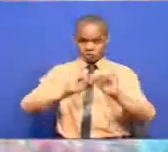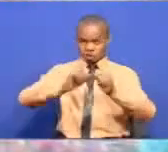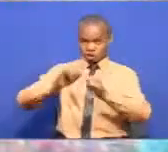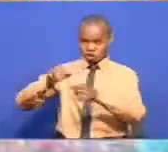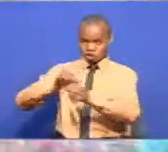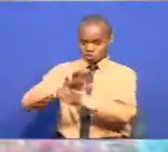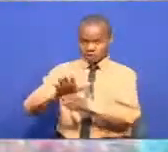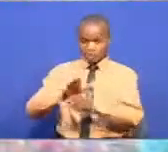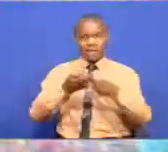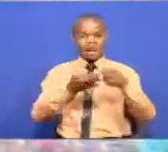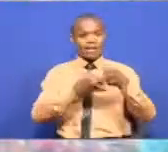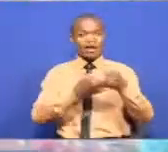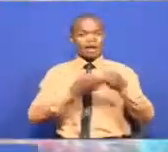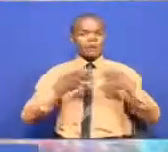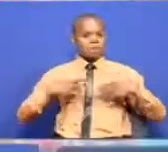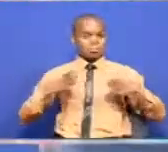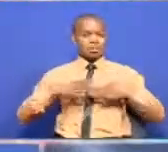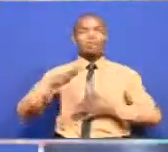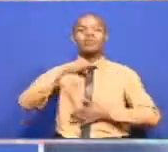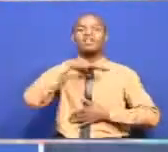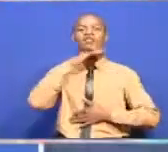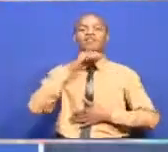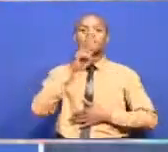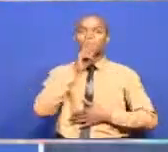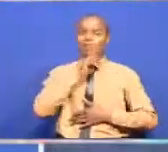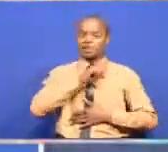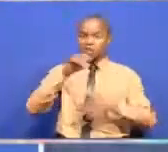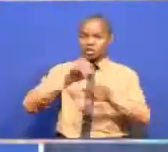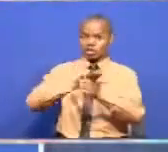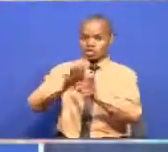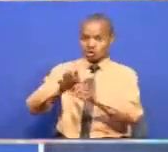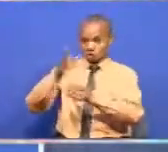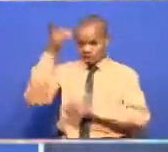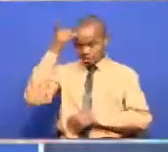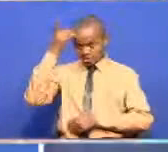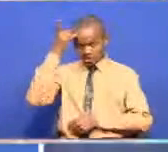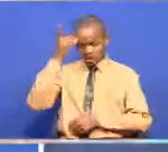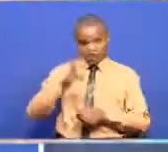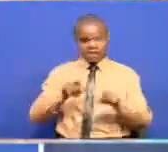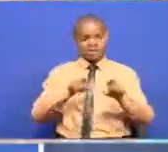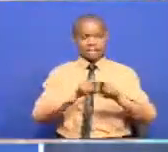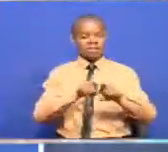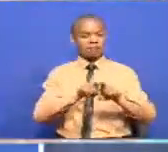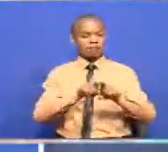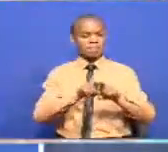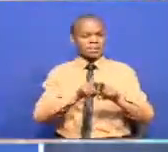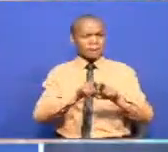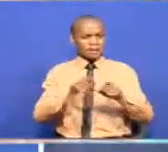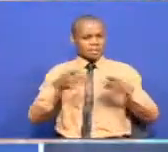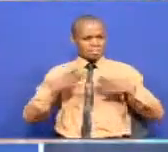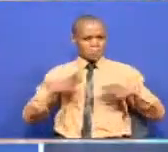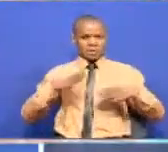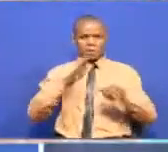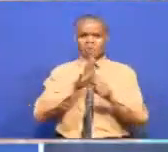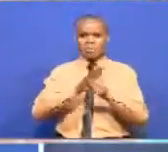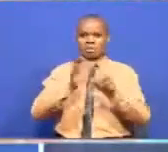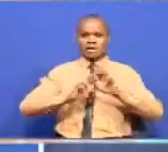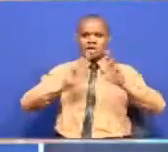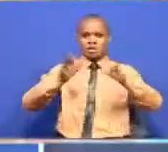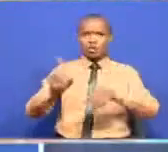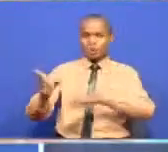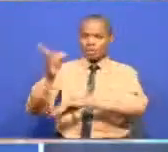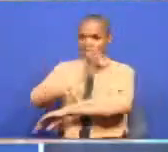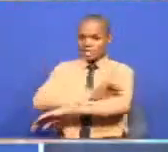watu wanane zaidi wamefariki kutokana na ugonjwa wa COVID-19 hapa nchini. Idadi kubwa zaidi ya vifo kuwahi kuripotiwa kwa siku moja